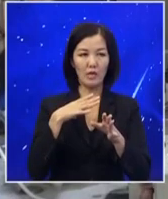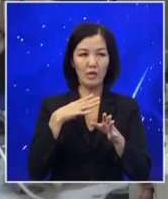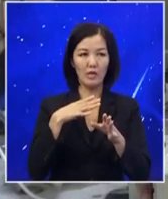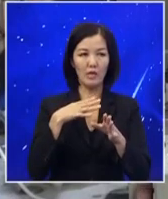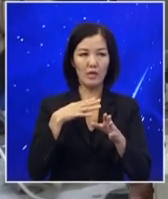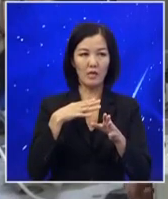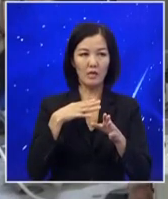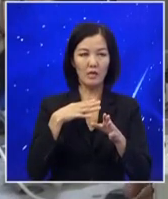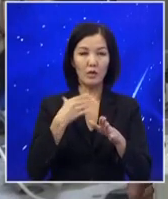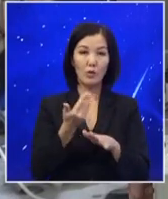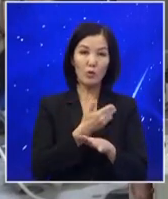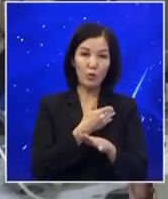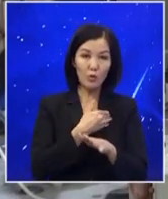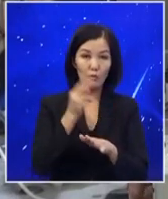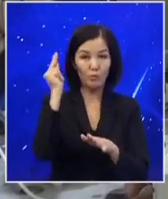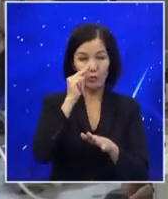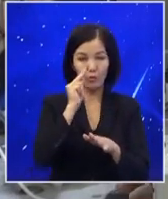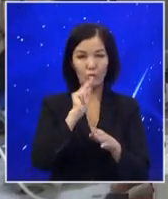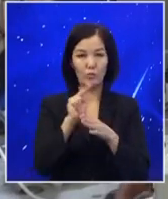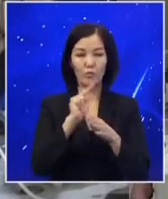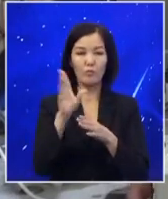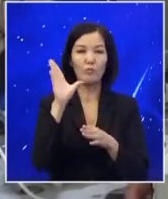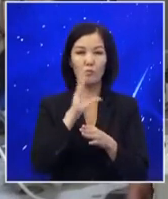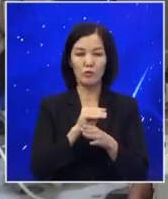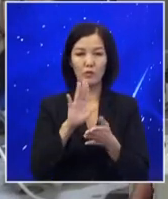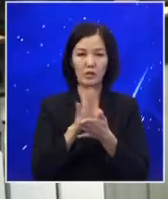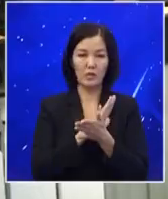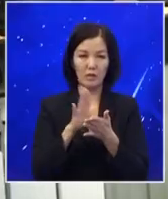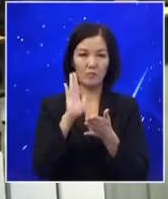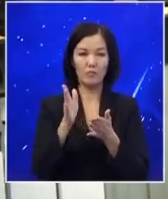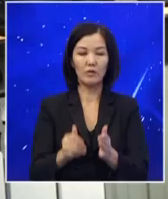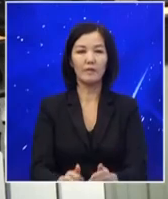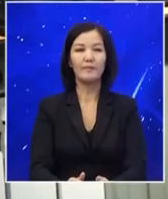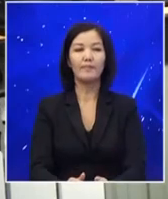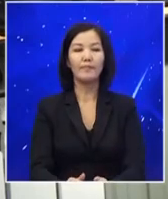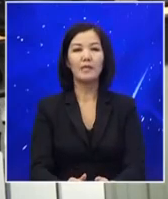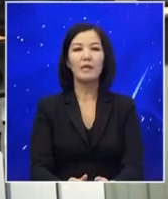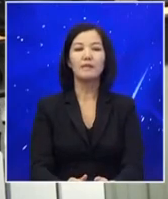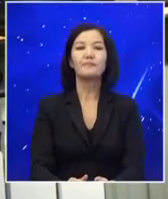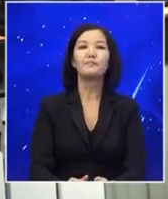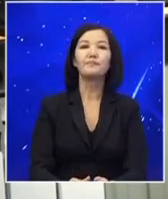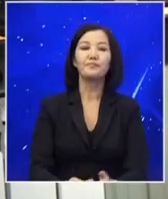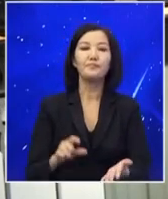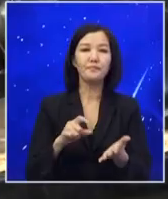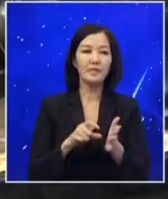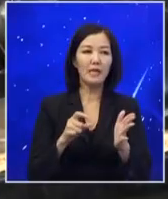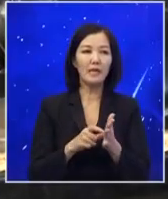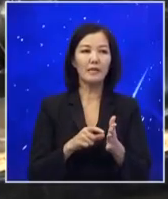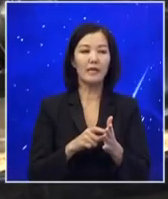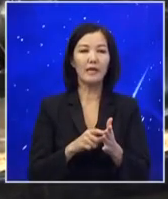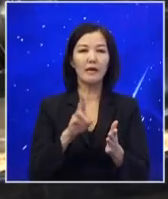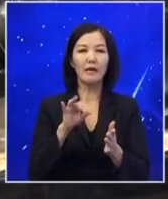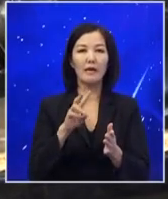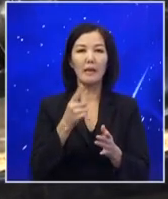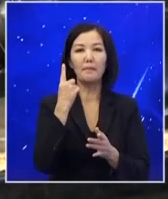үйренушілерге тегін үйрету үстіндеміз әлі де. Жалғасы да солай болады. Аяқ кем шебері қыран бір деп аталатын жеке кәсібін